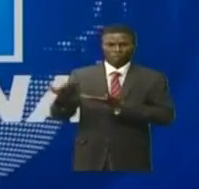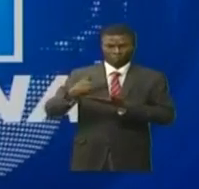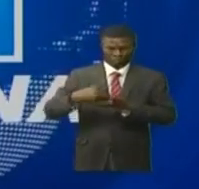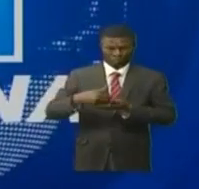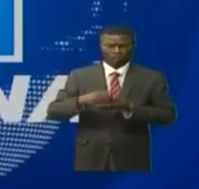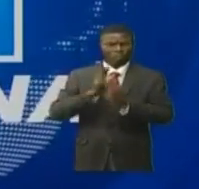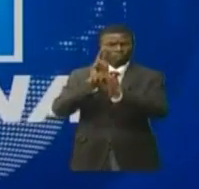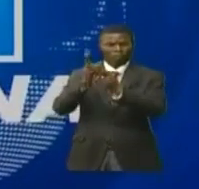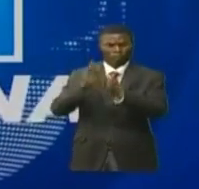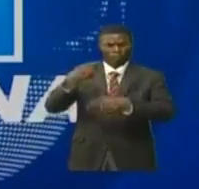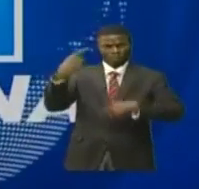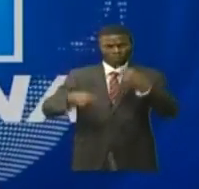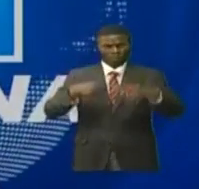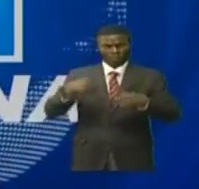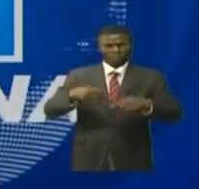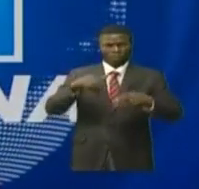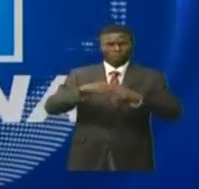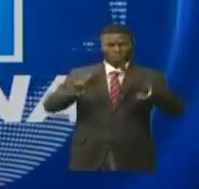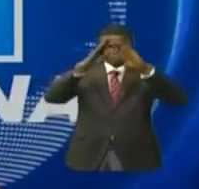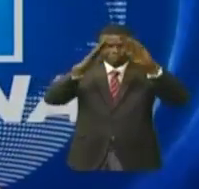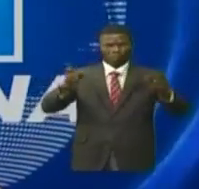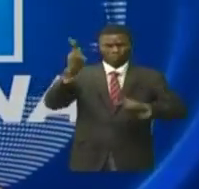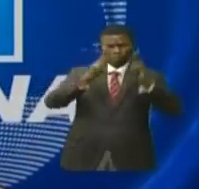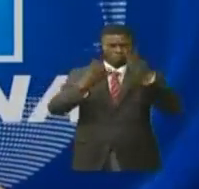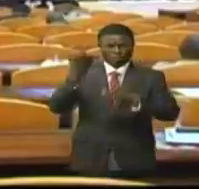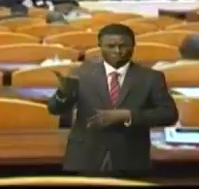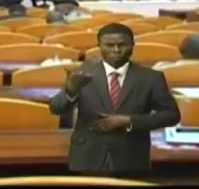compte-rendu du débat dans ce reportation